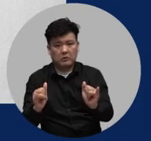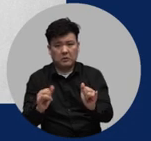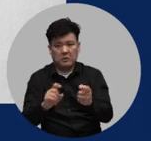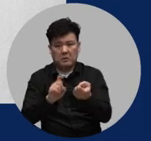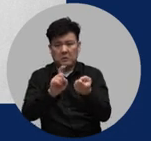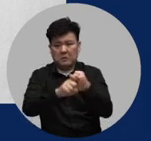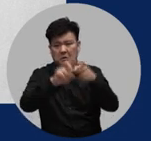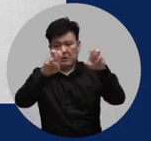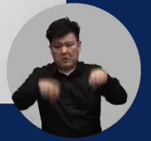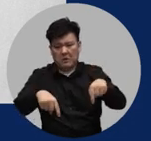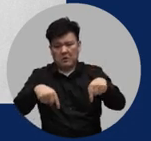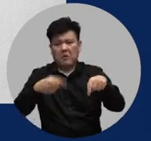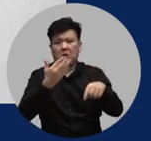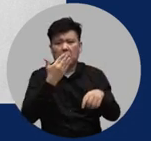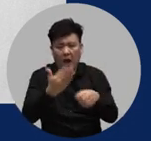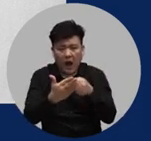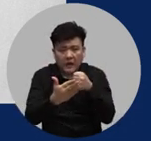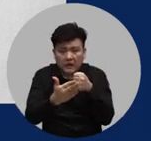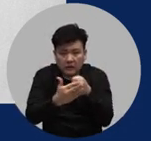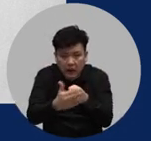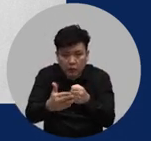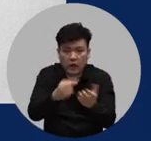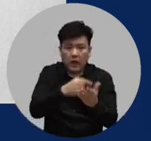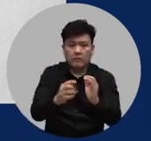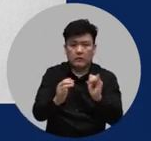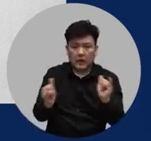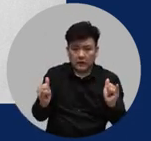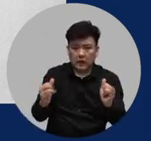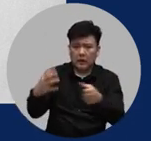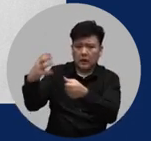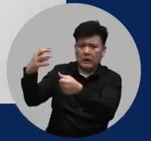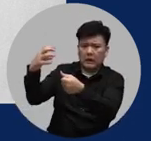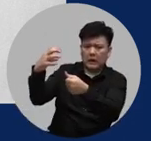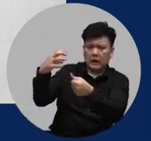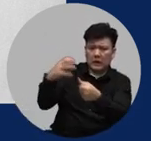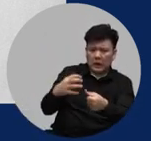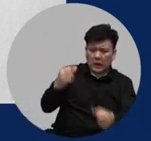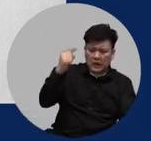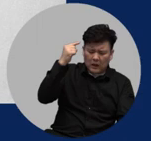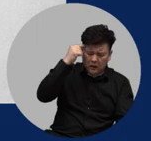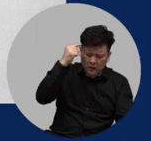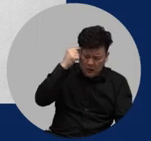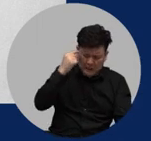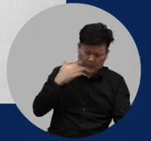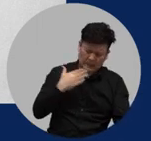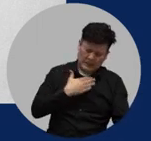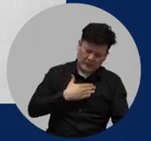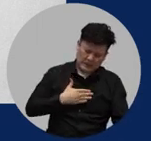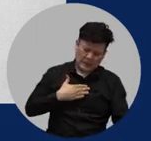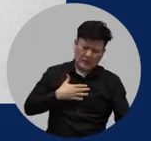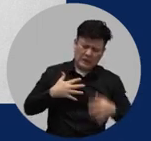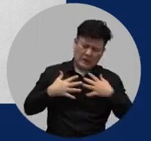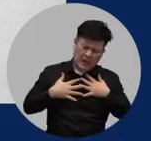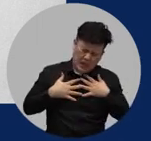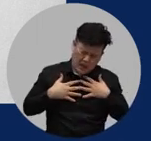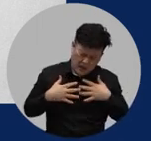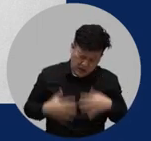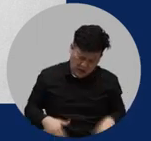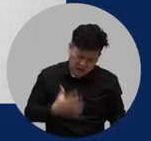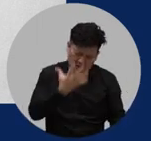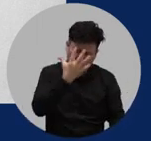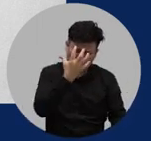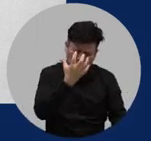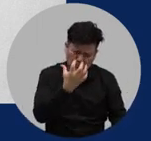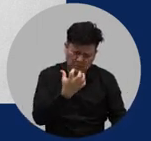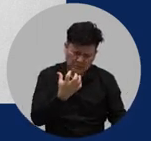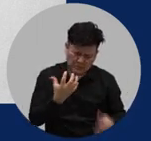경우가 있습니다. 이에 피해자들은 부당한 압력으로 인해 정신적으로나 감정적으로 지쳐 있으며